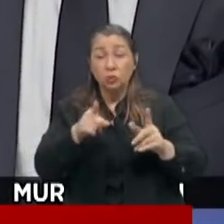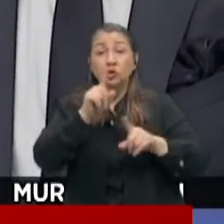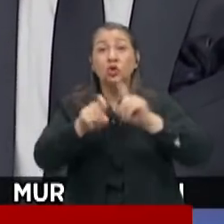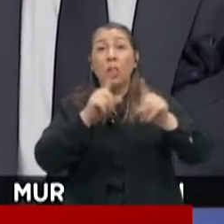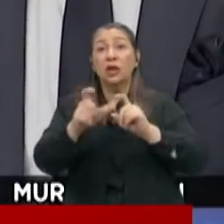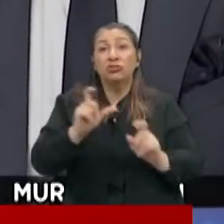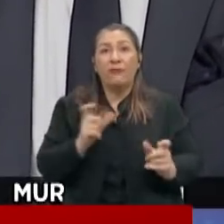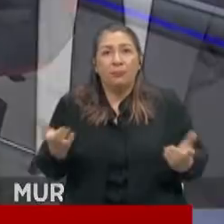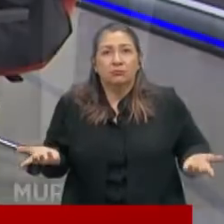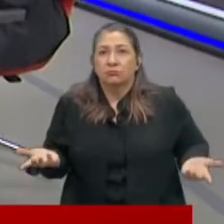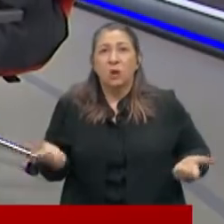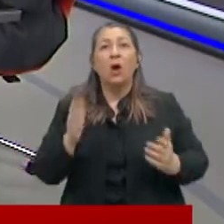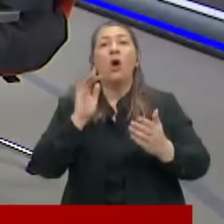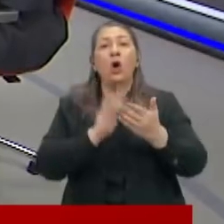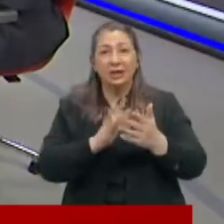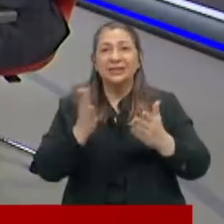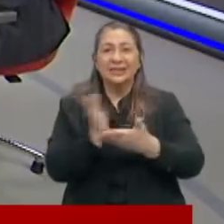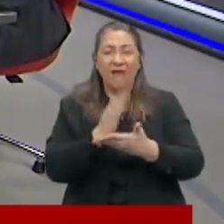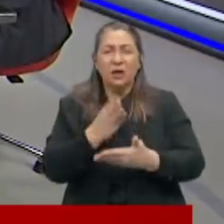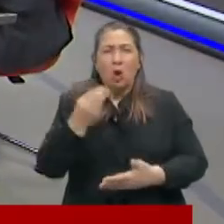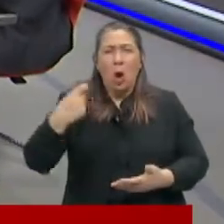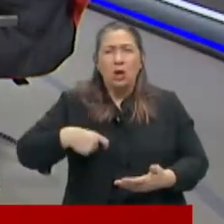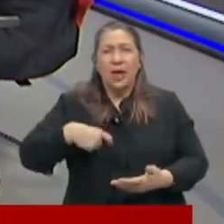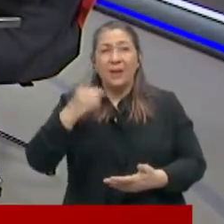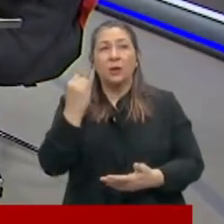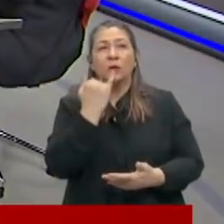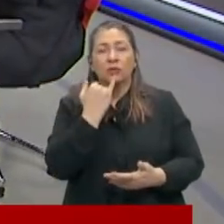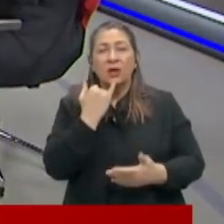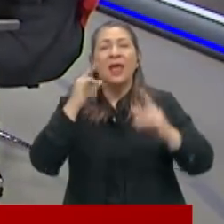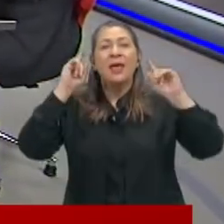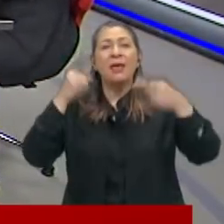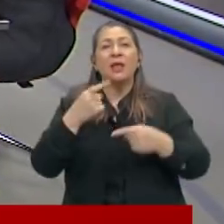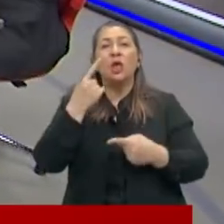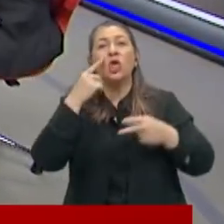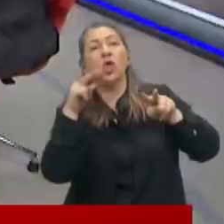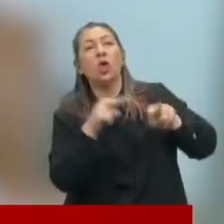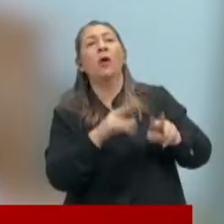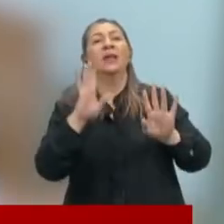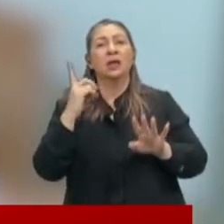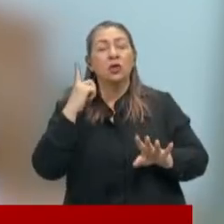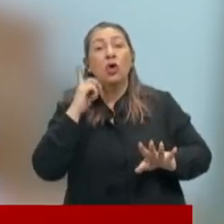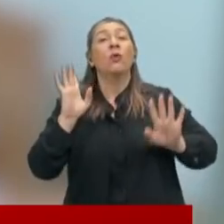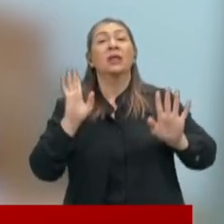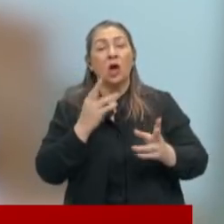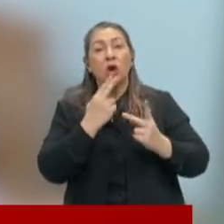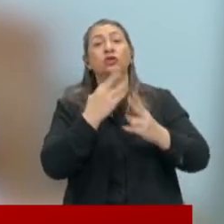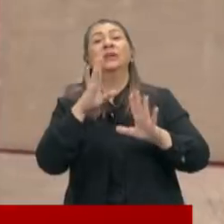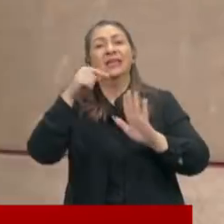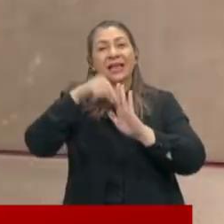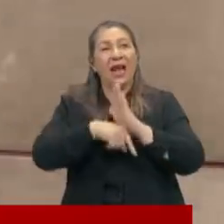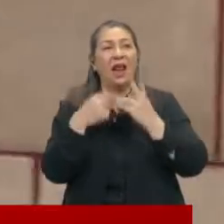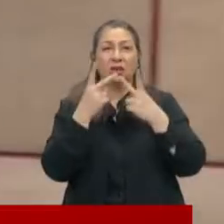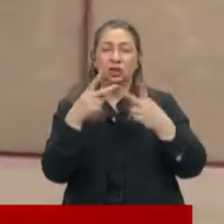sorulara yanıt yok. Orta sayfa çok özel bir konukla yetkililerin görmediği, duymadığı, konuşmadığı